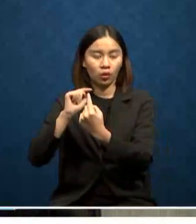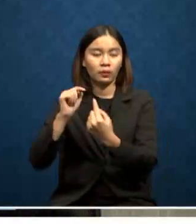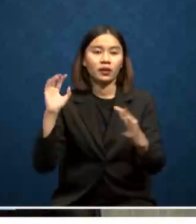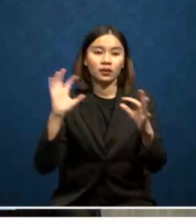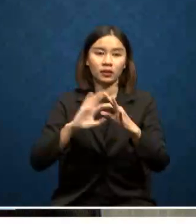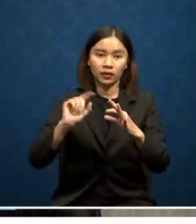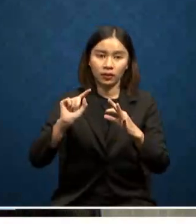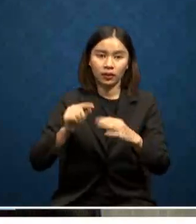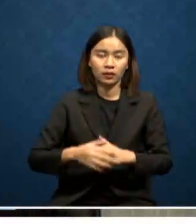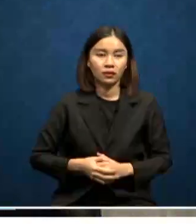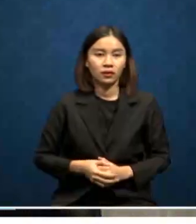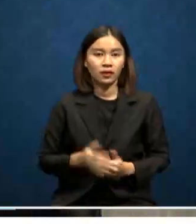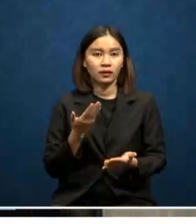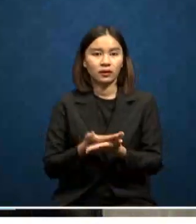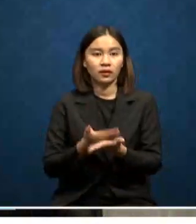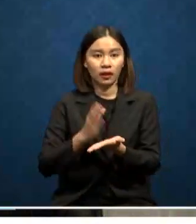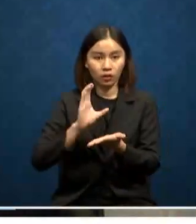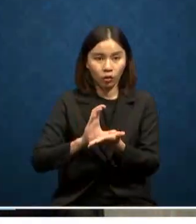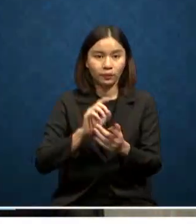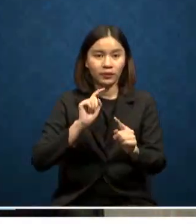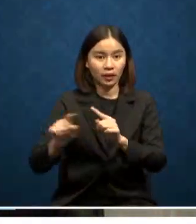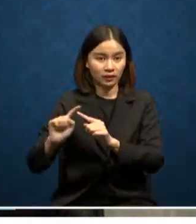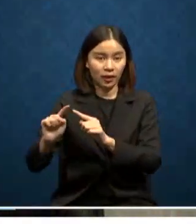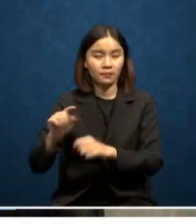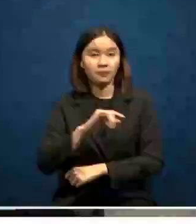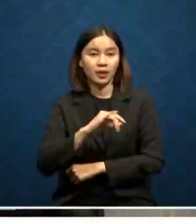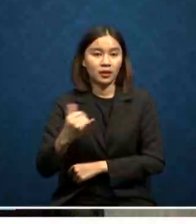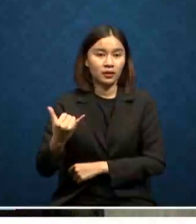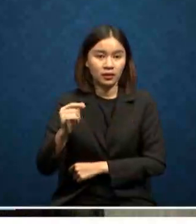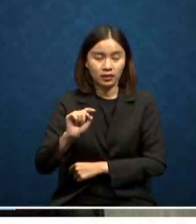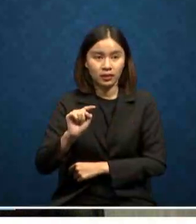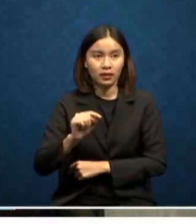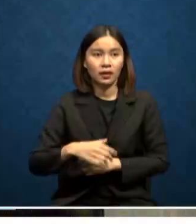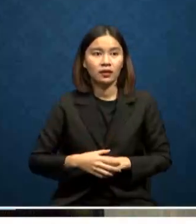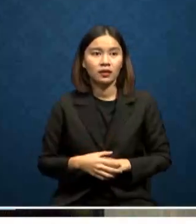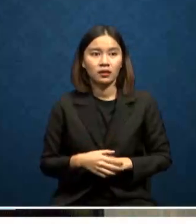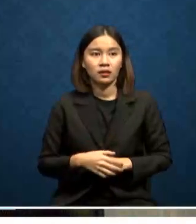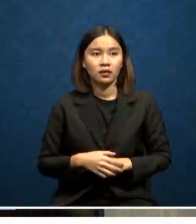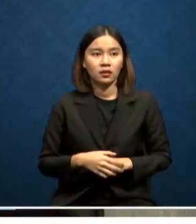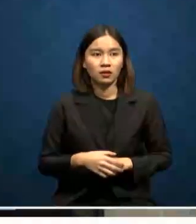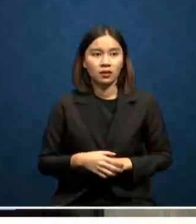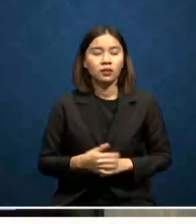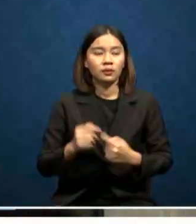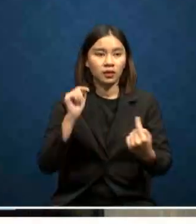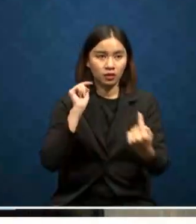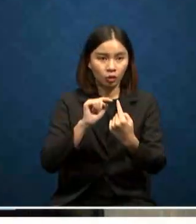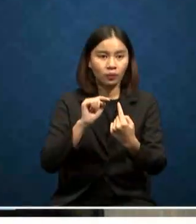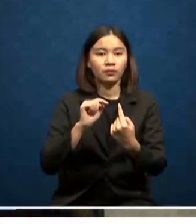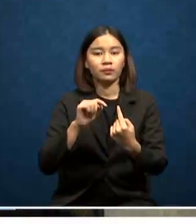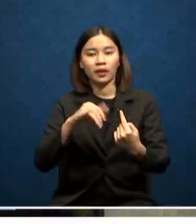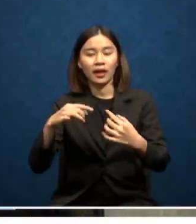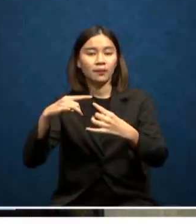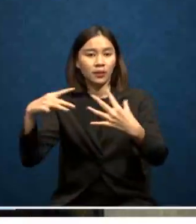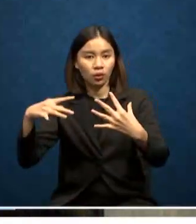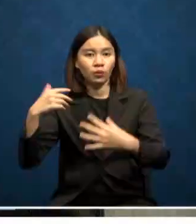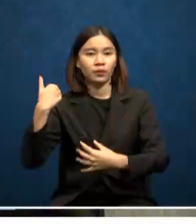รื่องงบหลายส่วนนั้นอาจจะมีในส่วนที่ยังเหมาะสมแล้วก็ไม่ตรงกันมาก